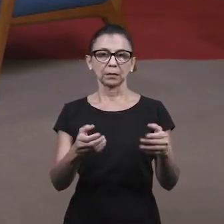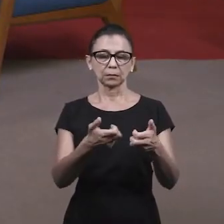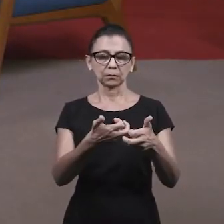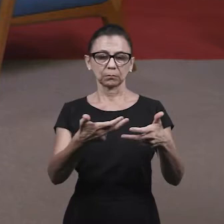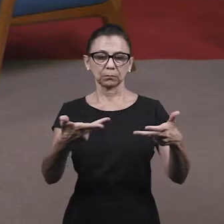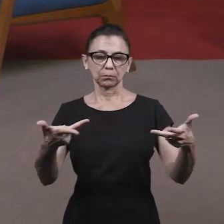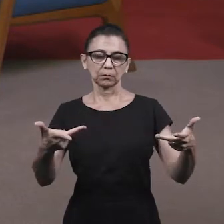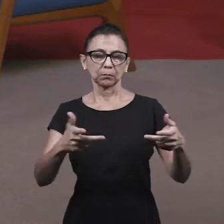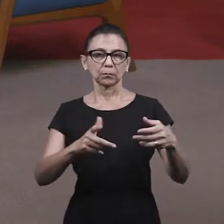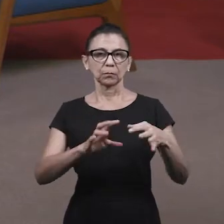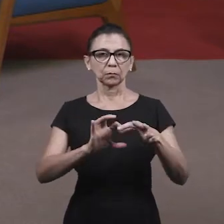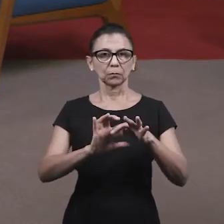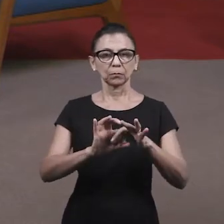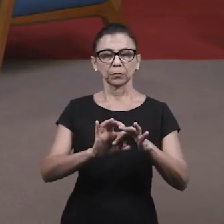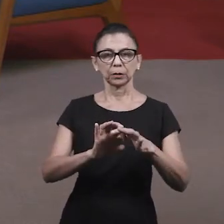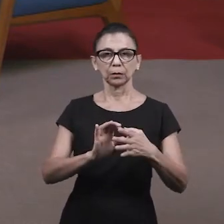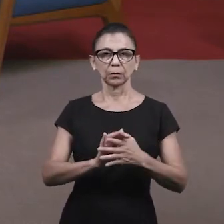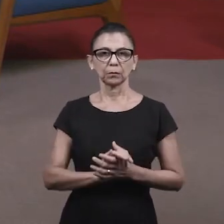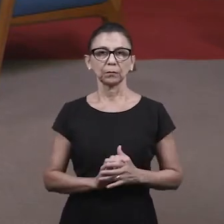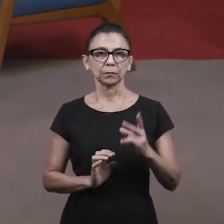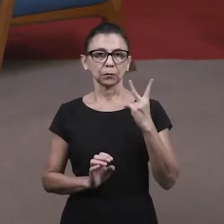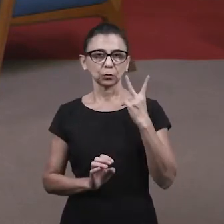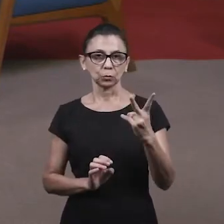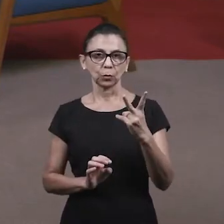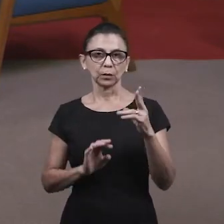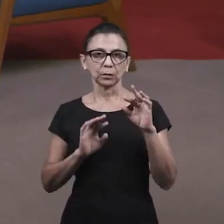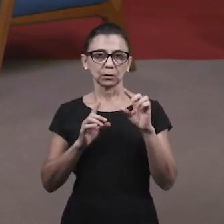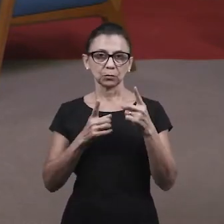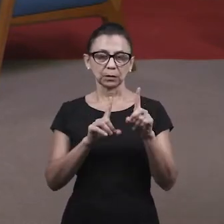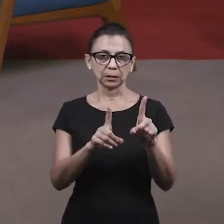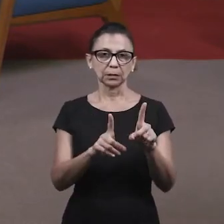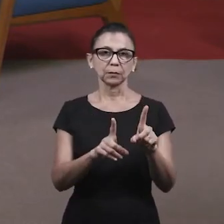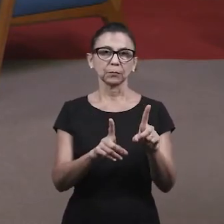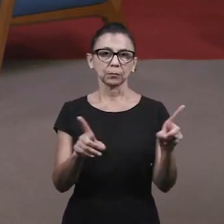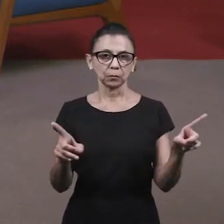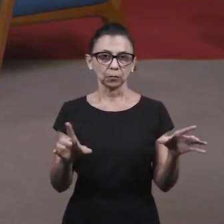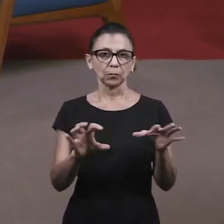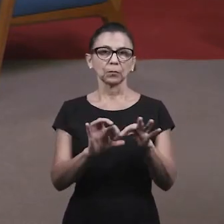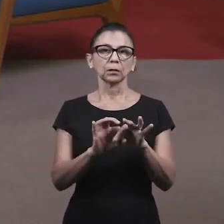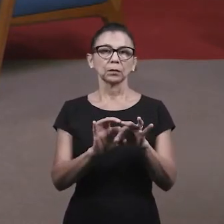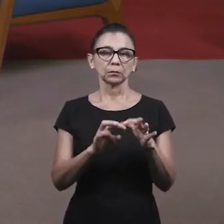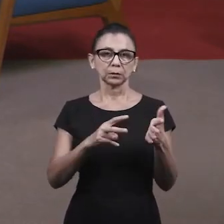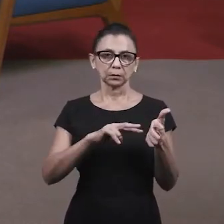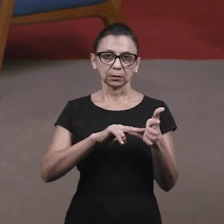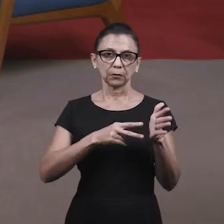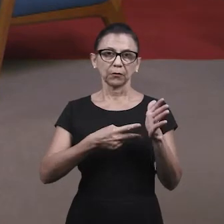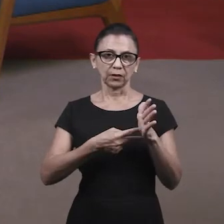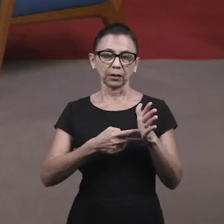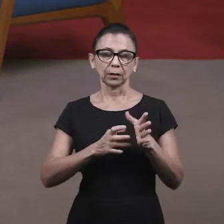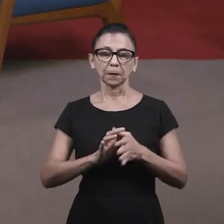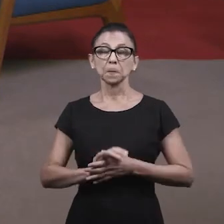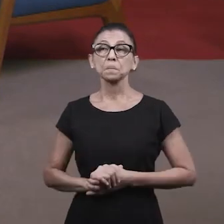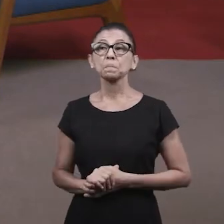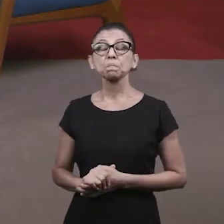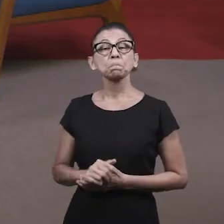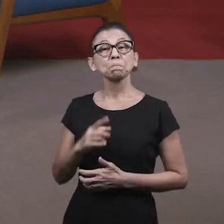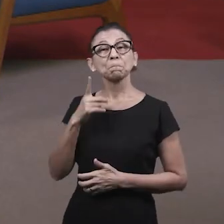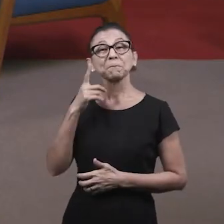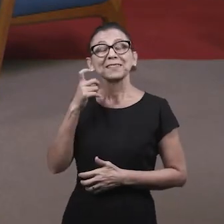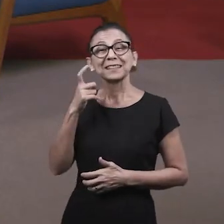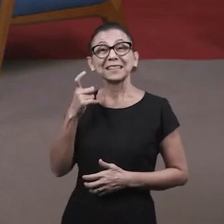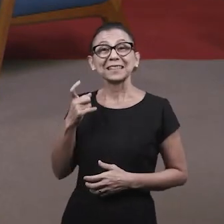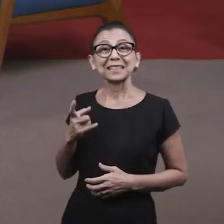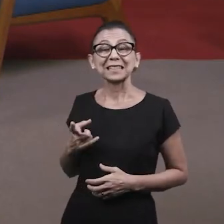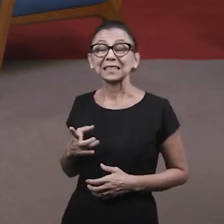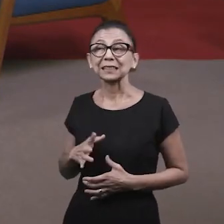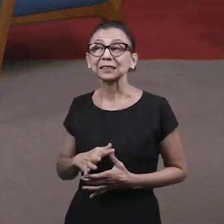partage du pain, le mystère a été révélé. C'est intéressant que quand leurs yeux se sont ouverts dans le partage du